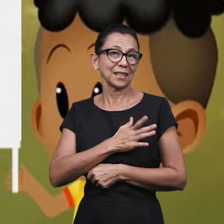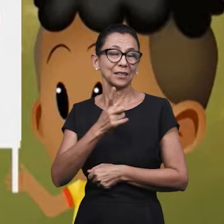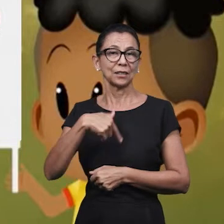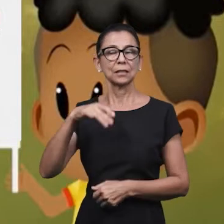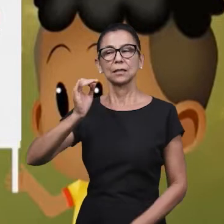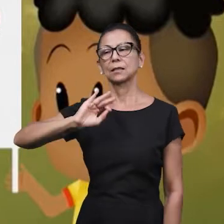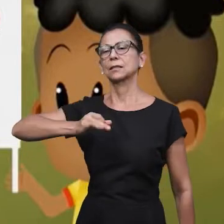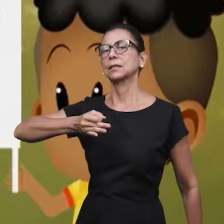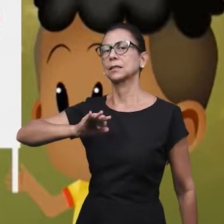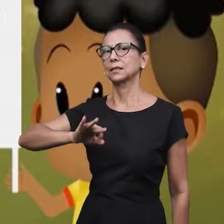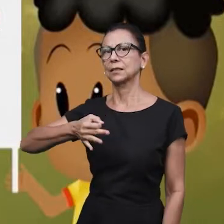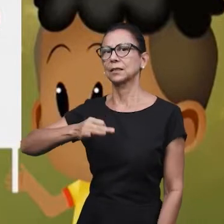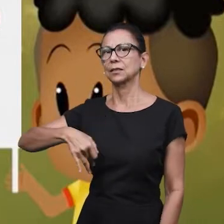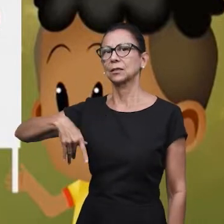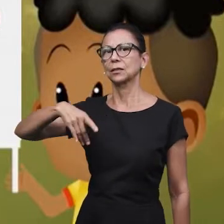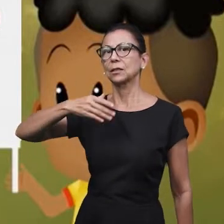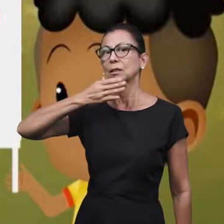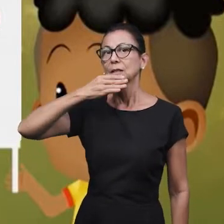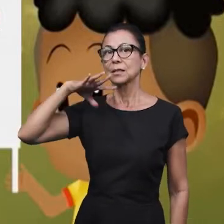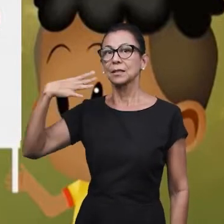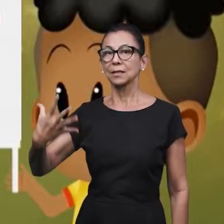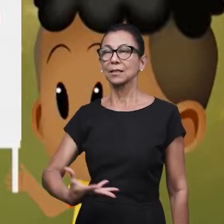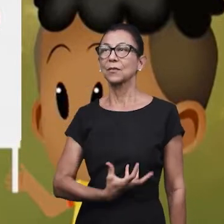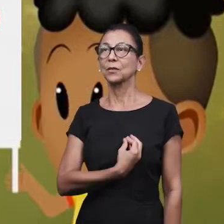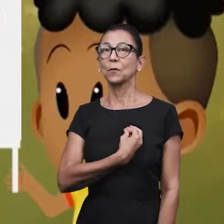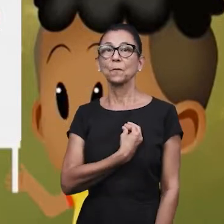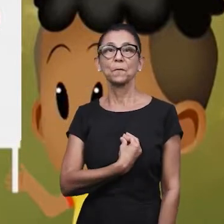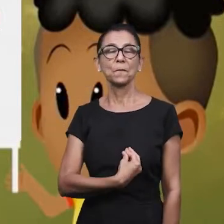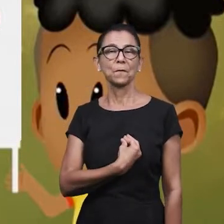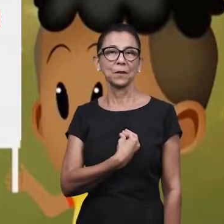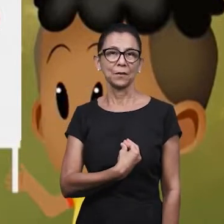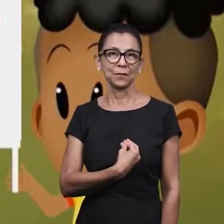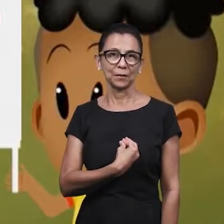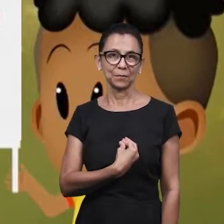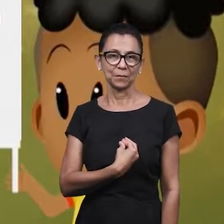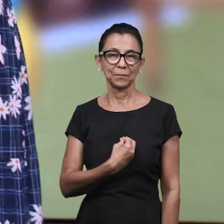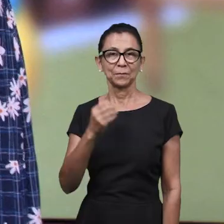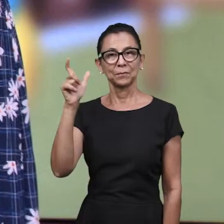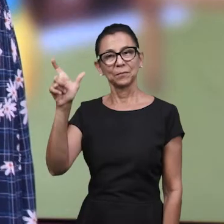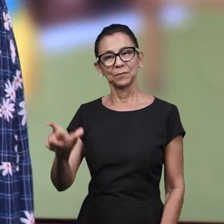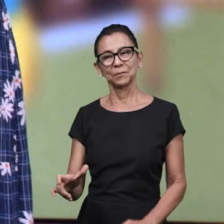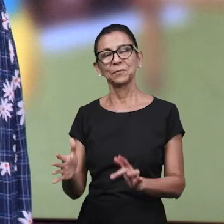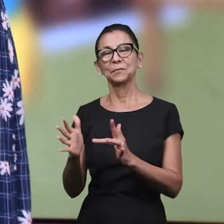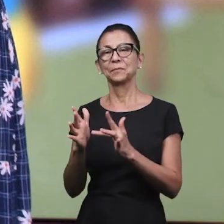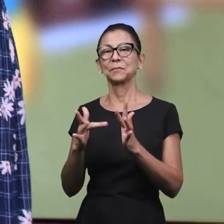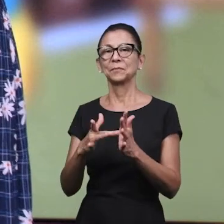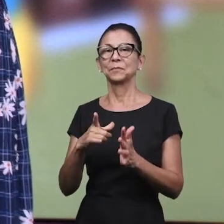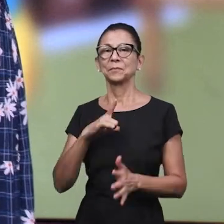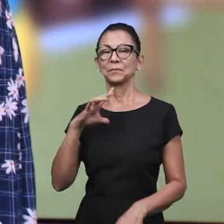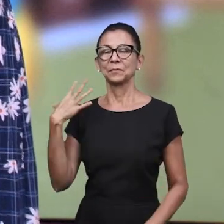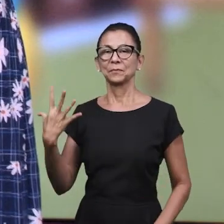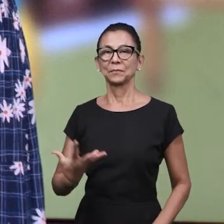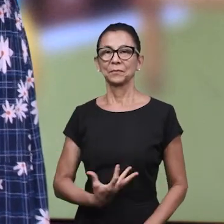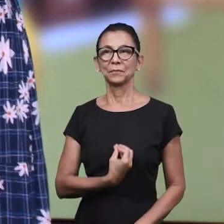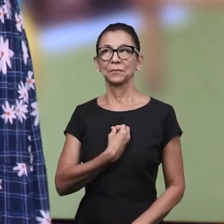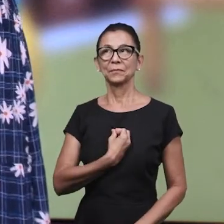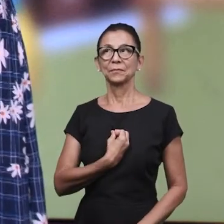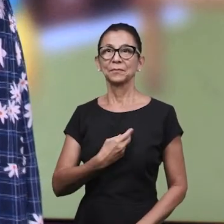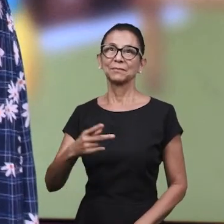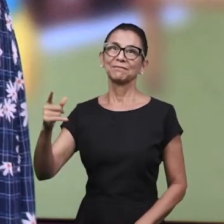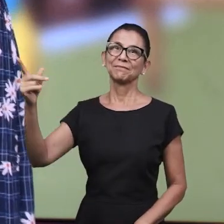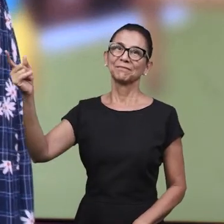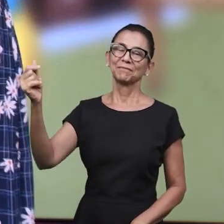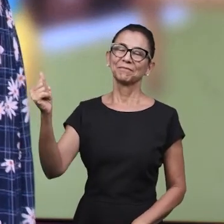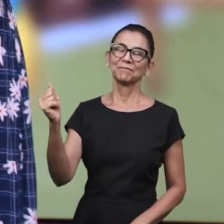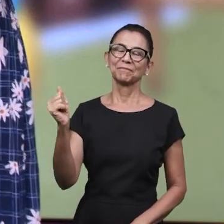notre cœur. Nous avons une certitude, notre Sauveur est vivant. Et en Jésus, nous avons le salut et